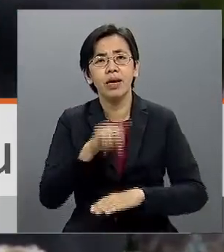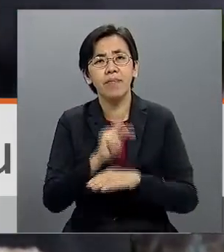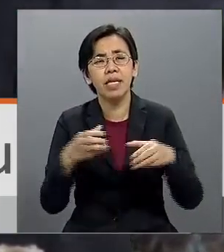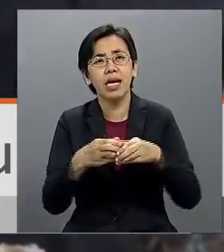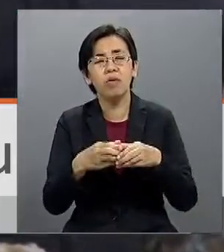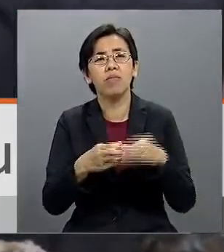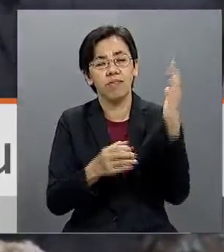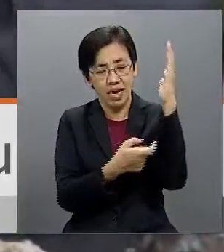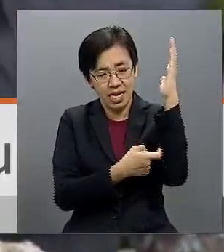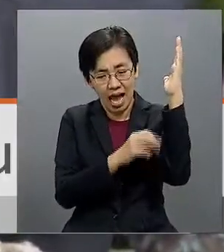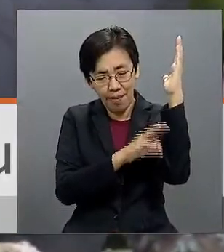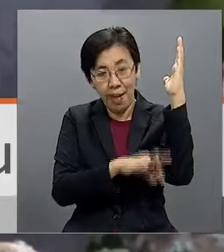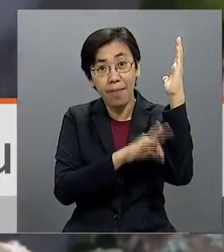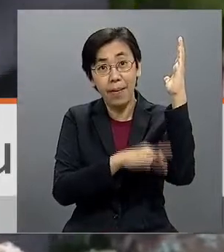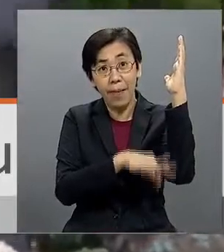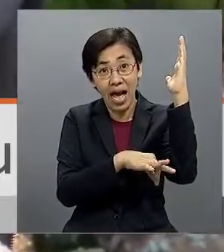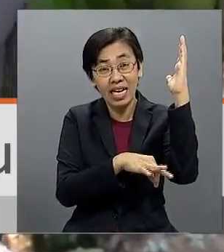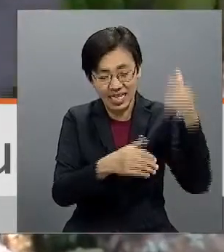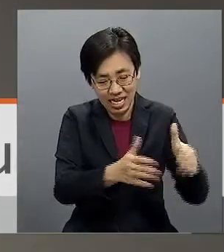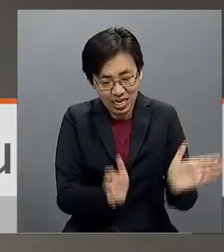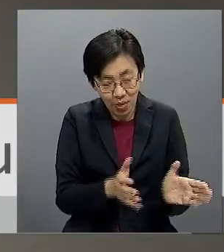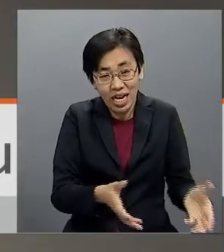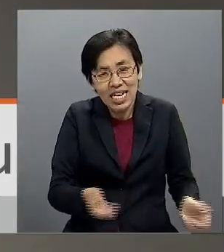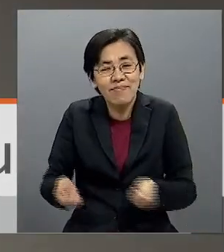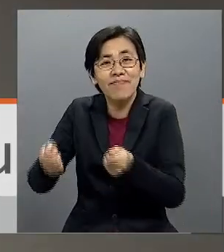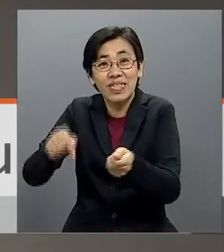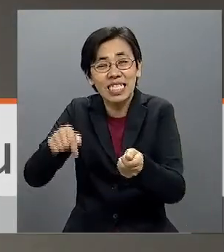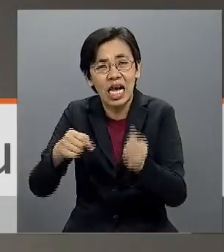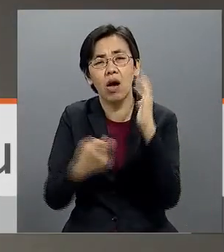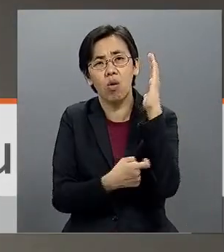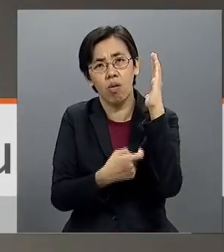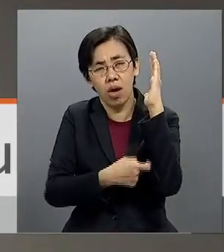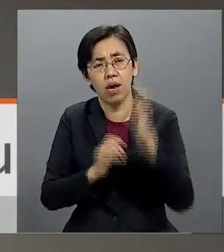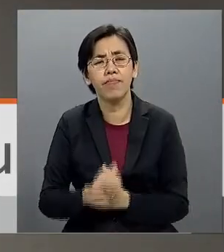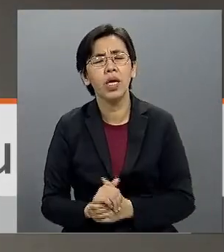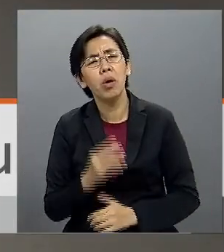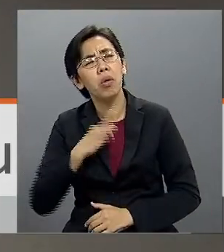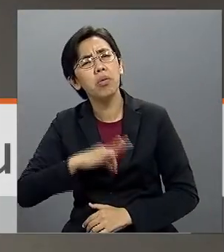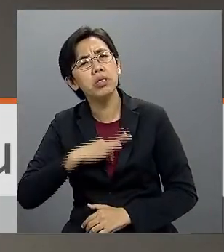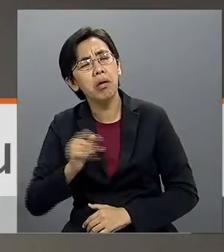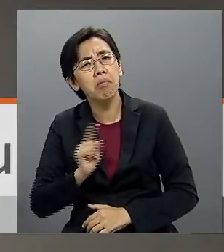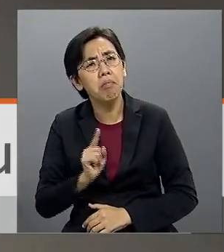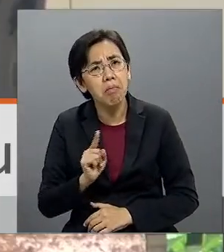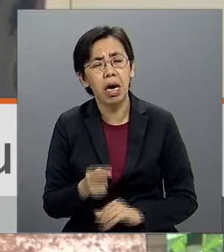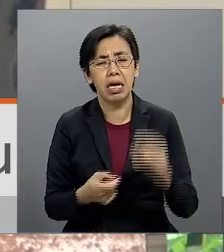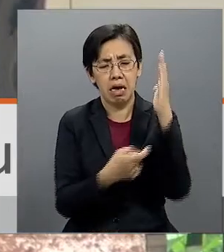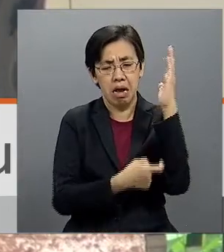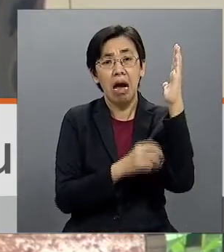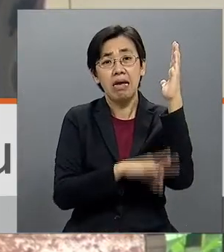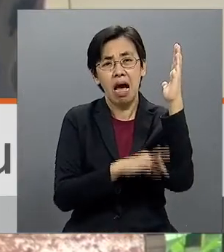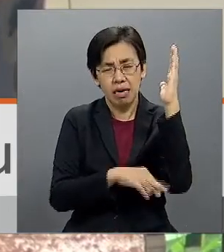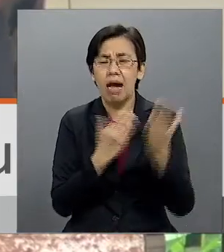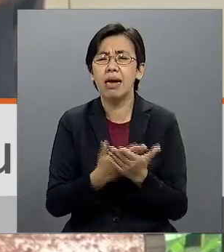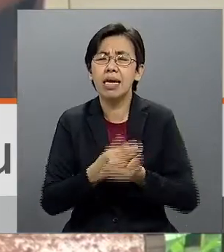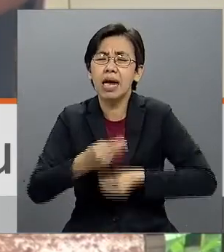พรุเตียวอำเภอนาทวีจังหวัดสงขลาบอกว่าแม้ว่าในภาพรวมราคานั้นยางสดจะอยู่ในเกณฑ์ที่พอรับได้แต่